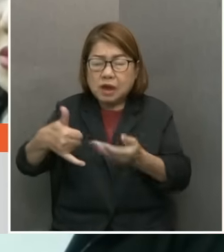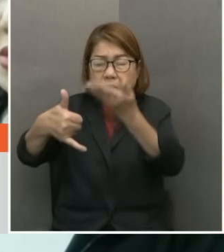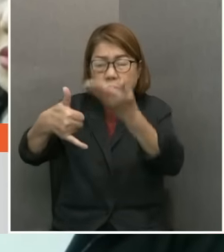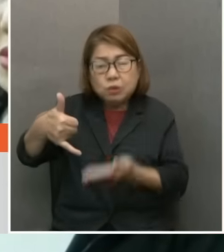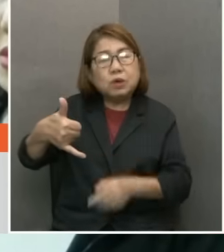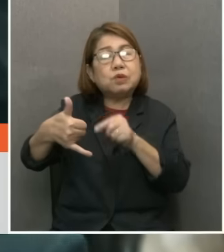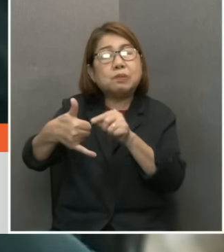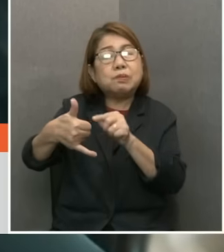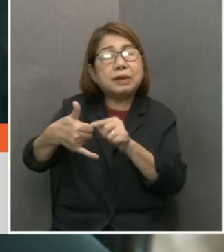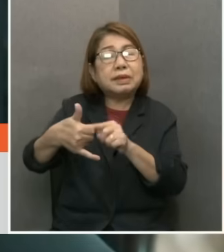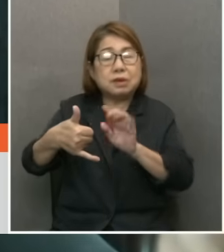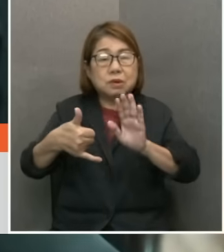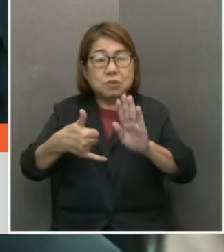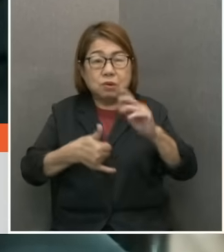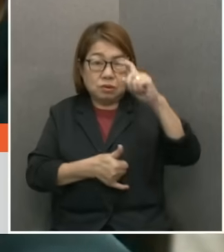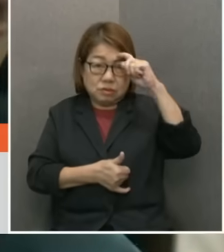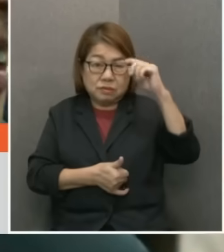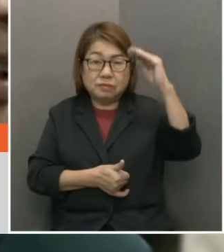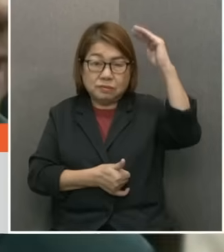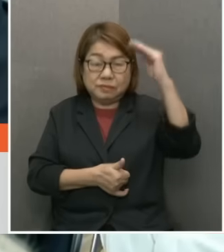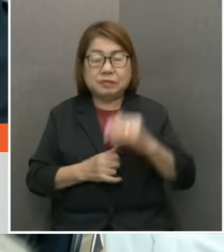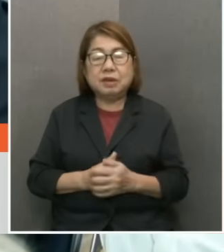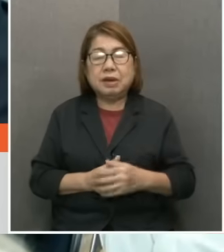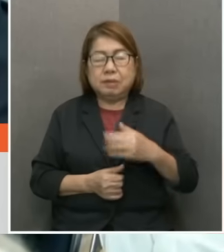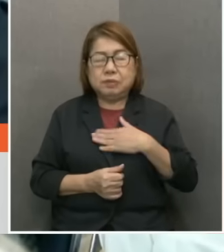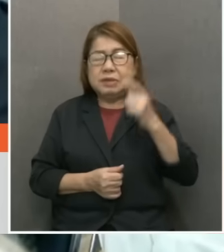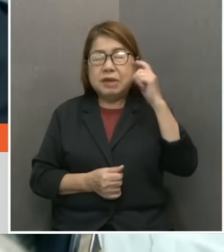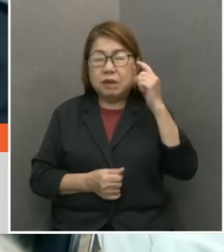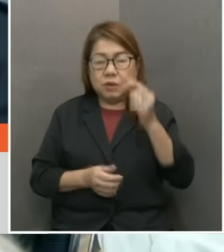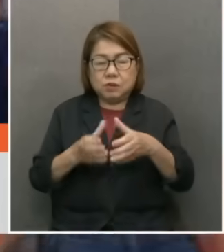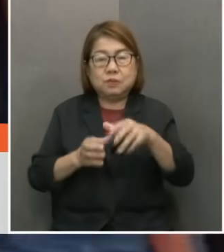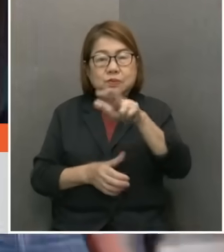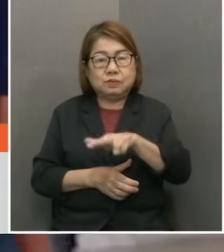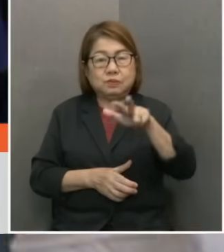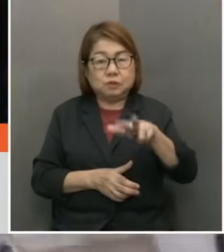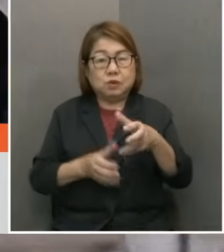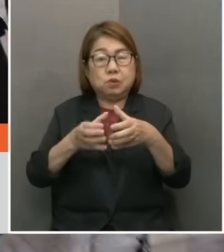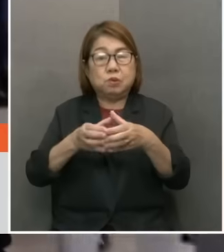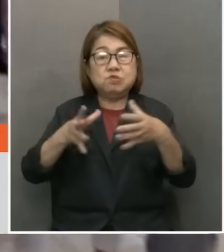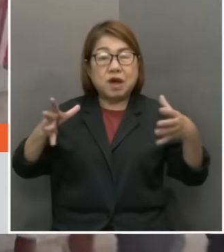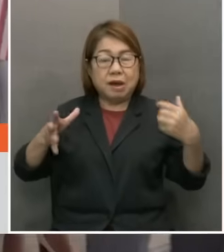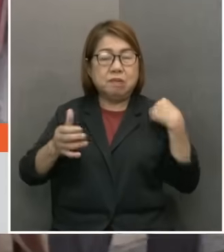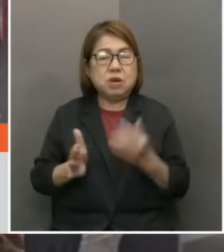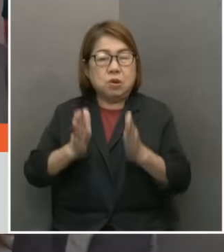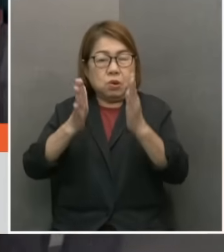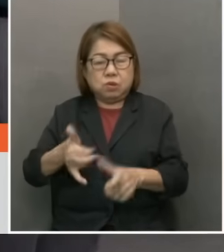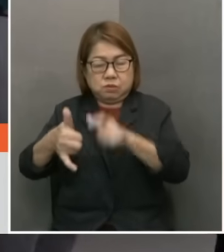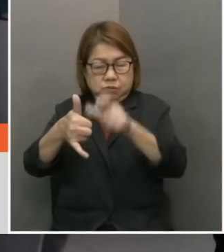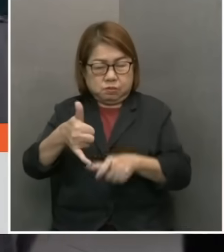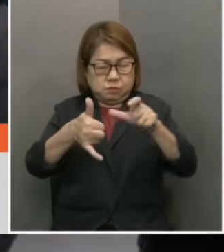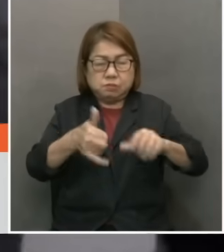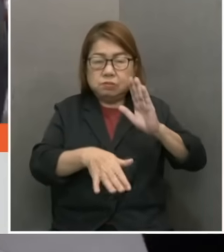รัฐมนตรีของพรรคเพื่อไทยตนเชื่อว่าพรรคเพื่อไทยเป็นพรรคการเมืองที่ใหญ่มีบุคลากรที่มีศักยภาพ